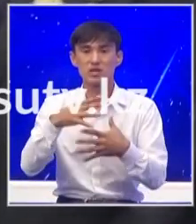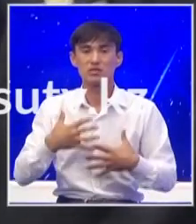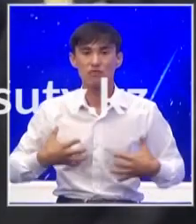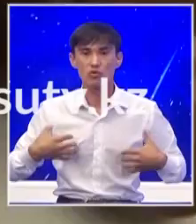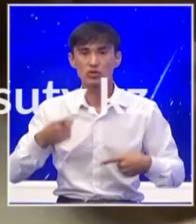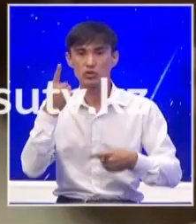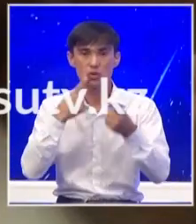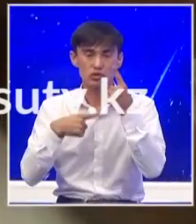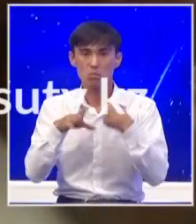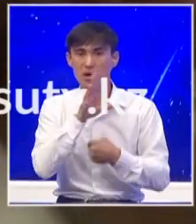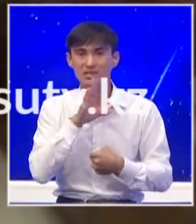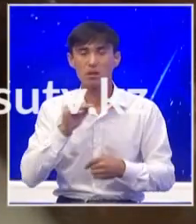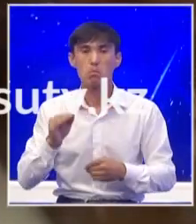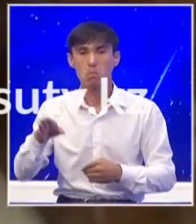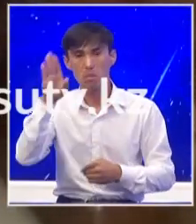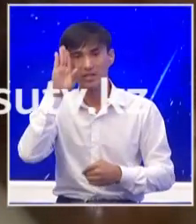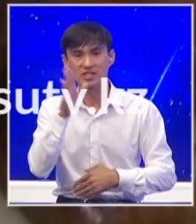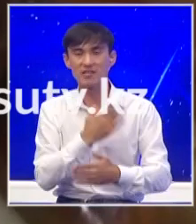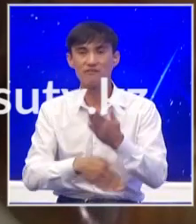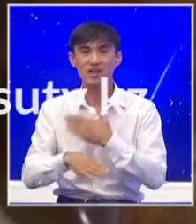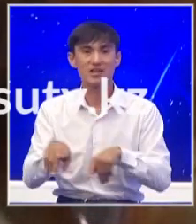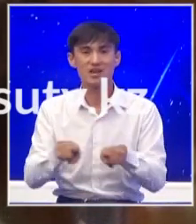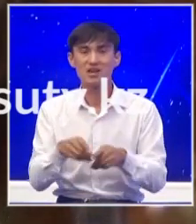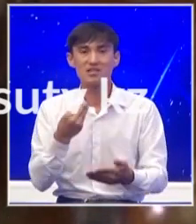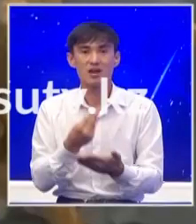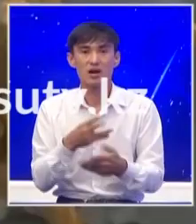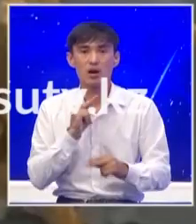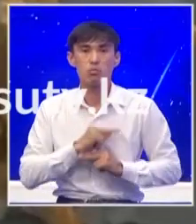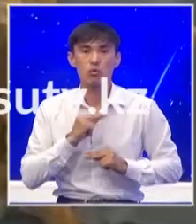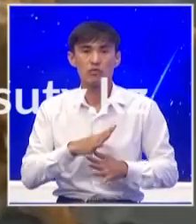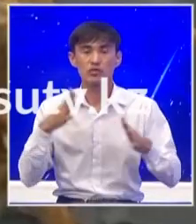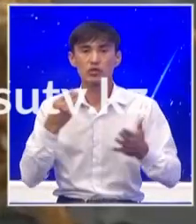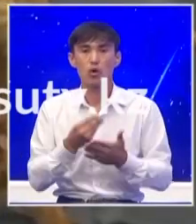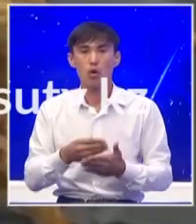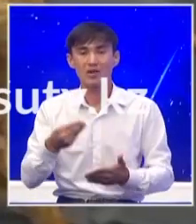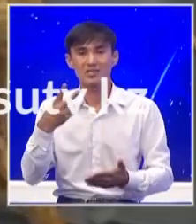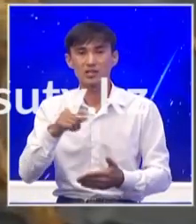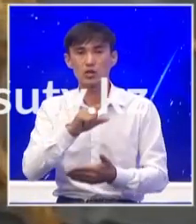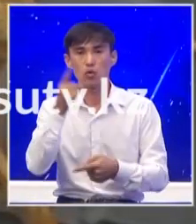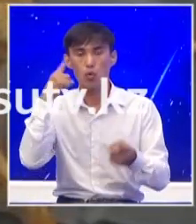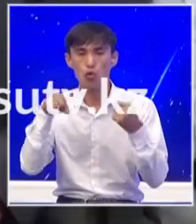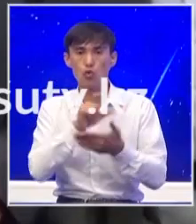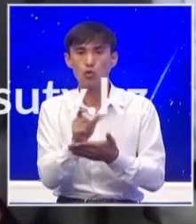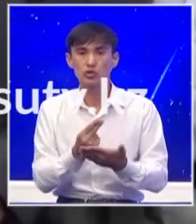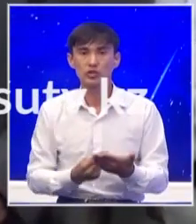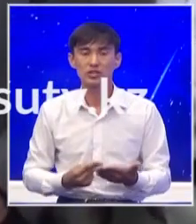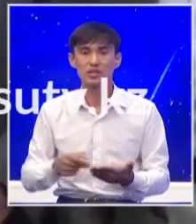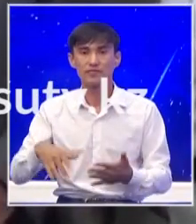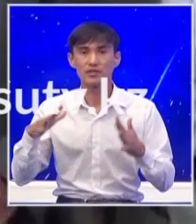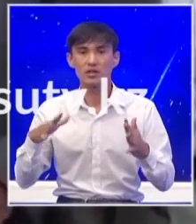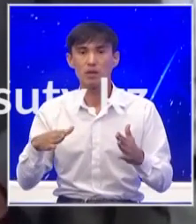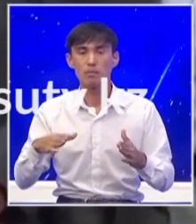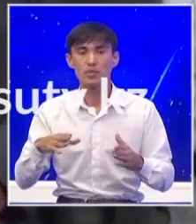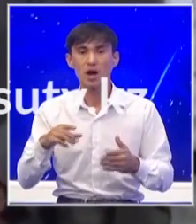матери» и «Мальчик-инвалид». Эти работы уже высоко оценили известные художники и скульпторы. Авторы работ Курмана и Мухамбетов